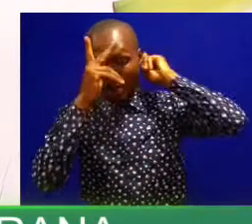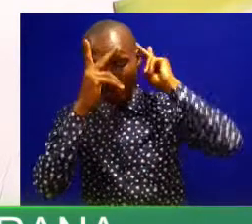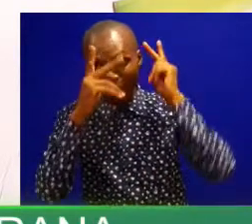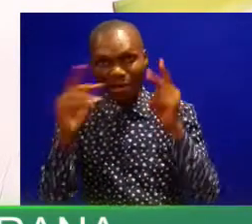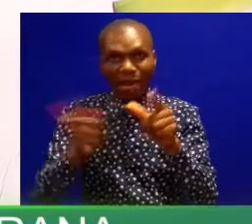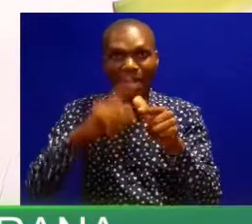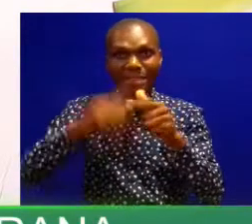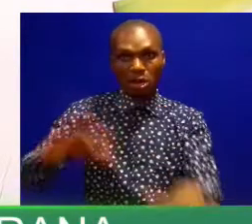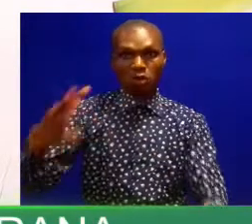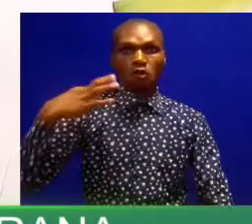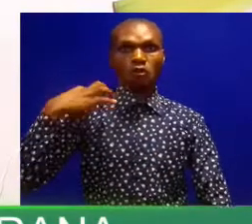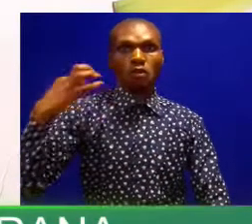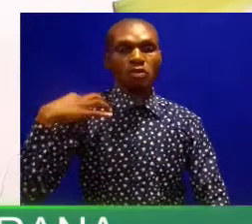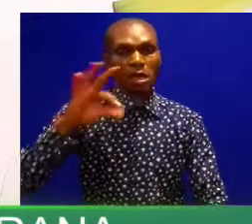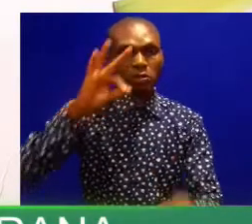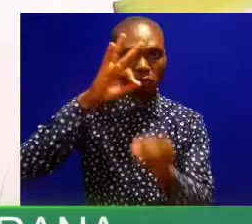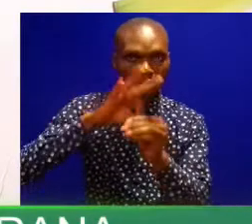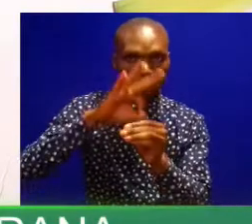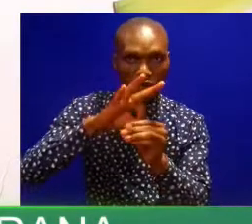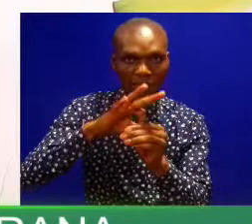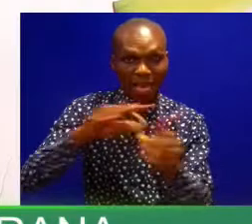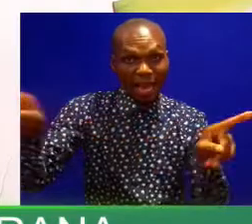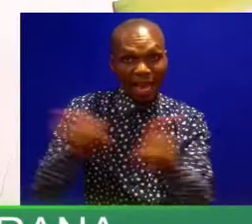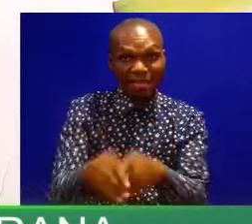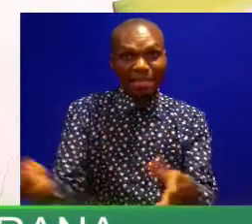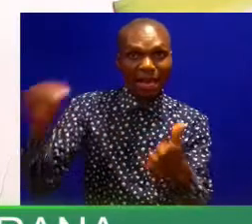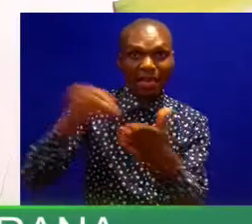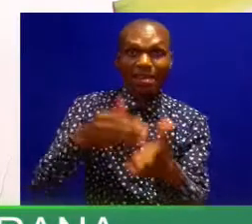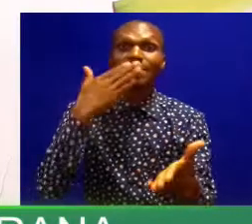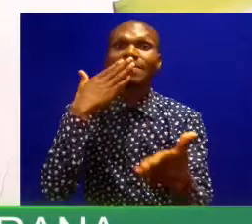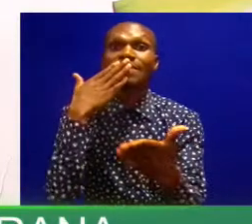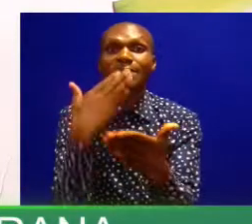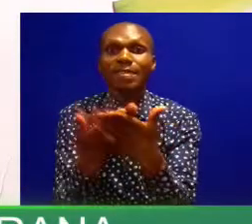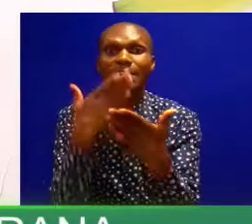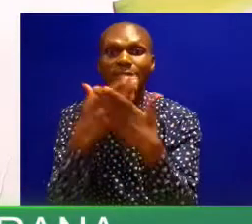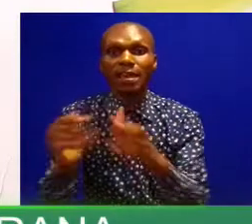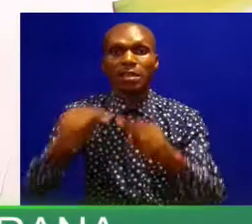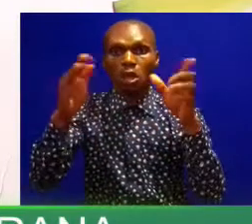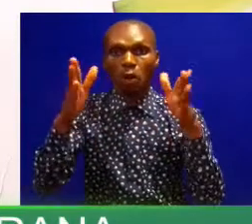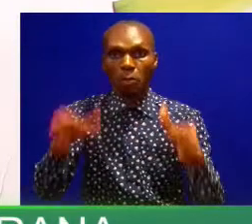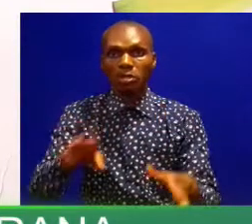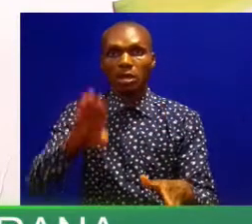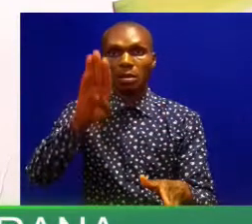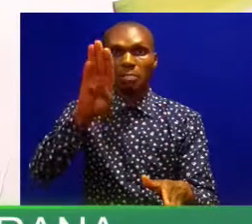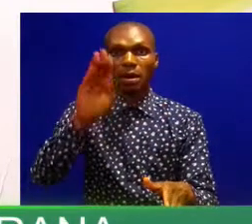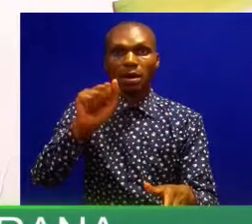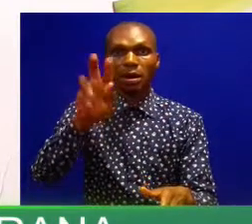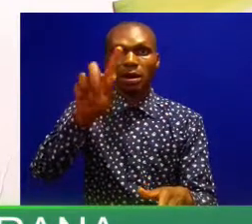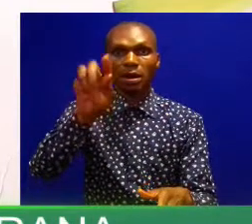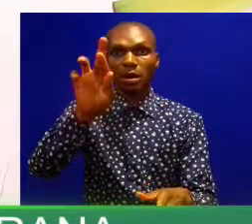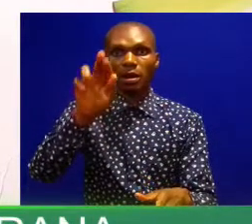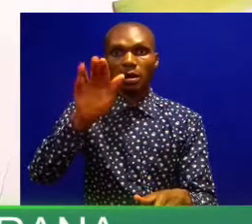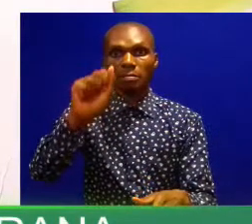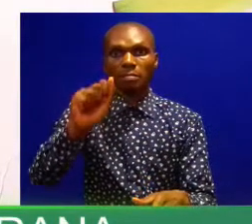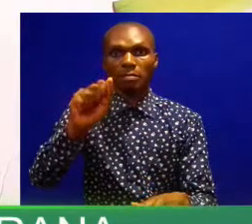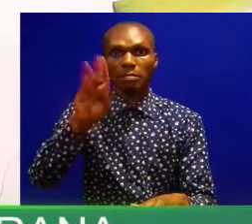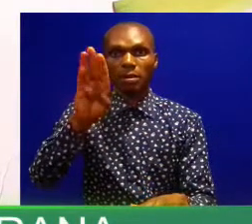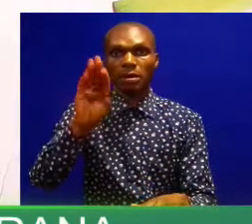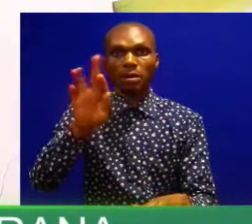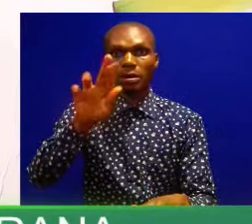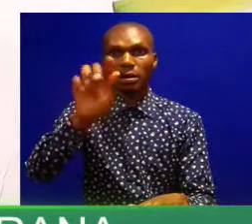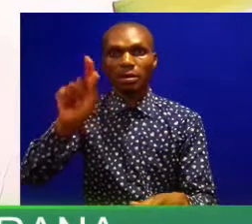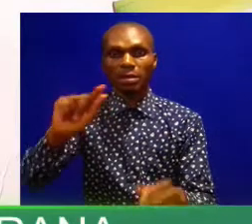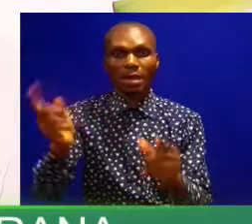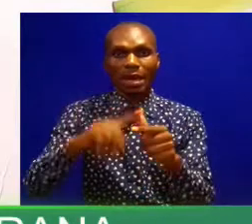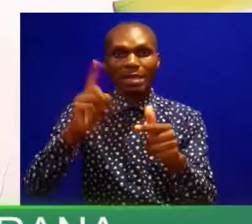aso weso kia na waka ekura ase igamu wa kerambi ya mono barasa ase okobuwa ekirogekio kiobo gavana na